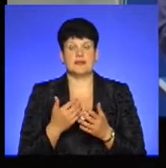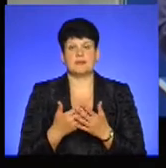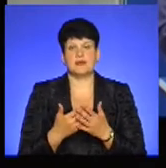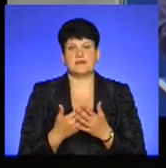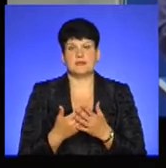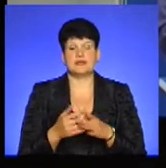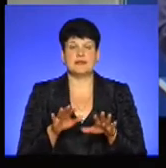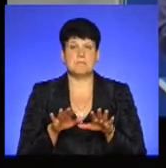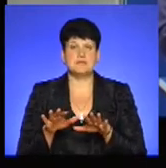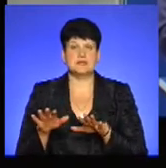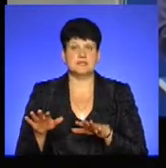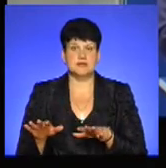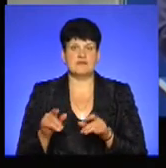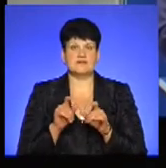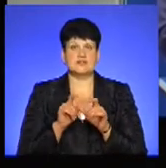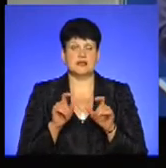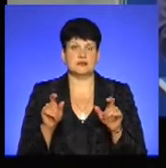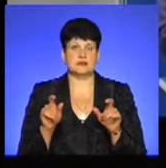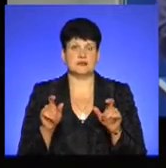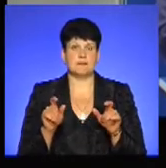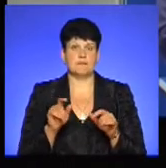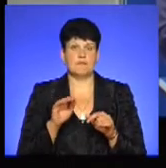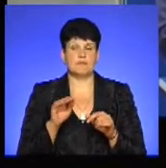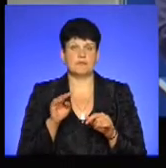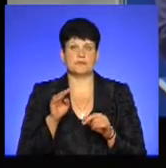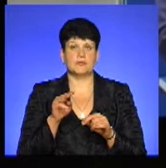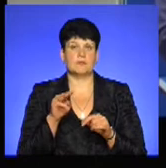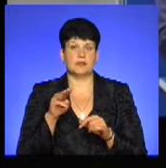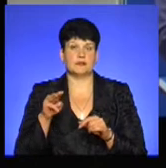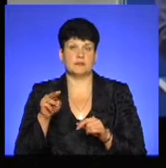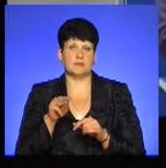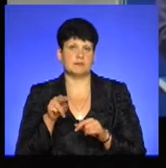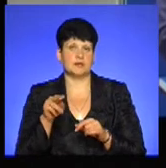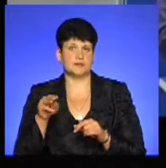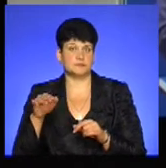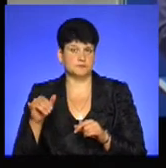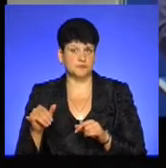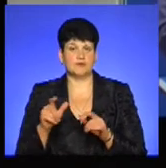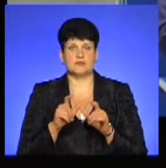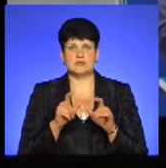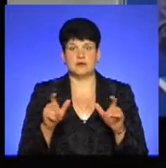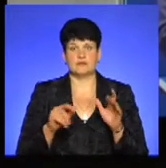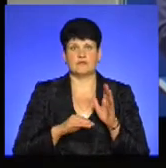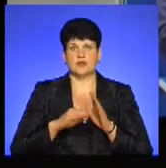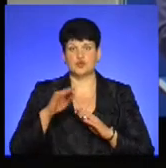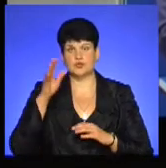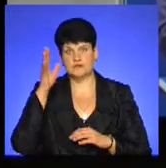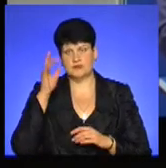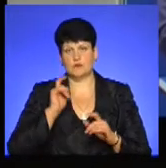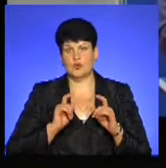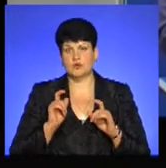на місцях в закладах професійно-технічної освіти і в закладах вищої освіти, а саме в